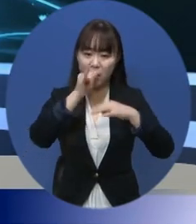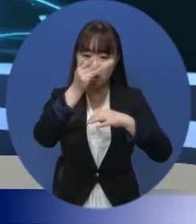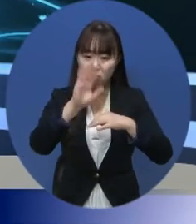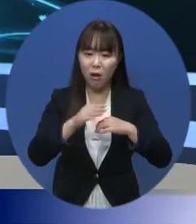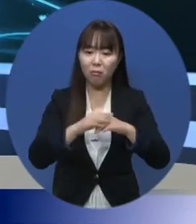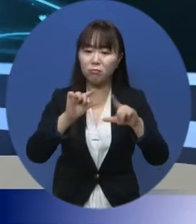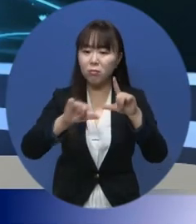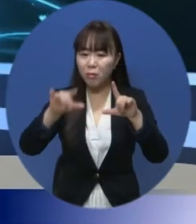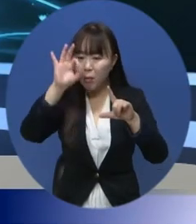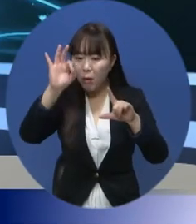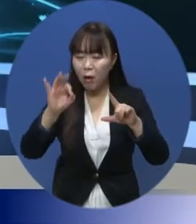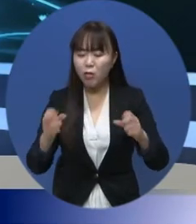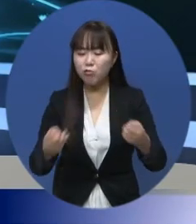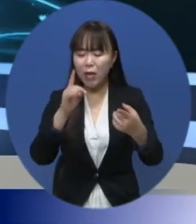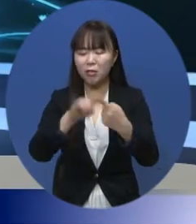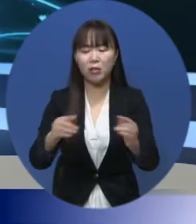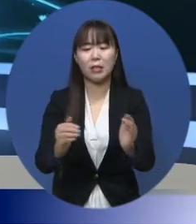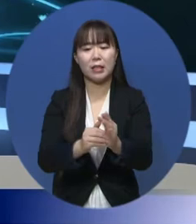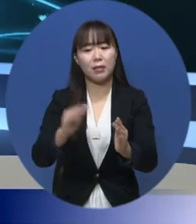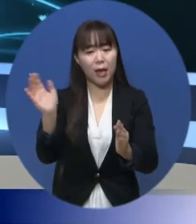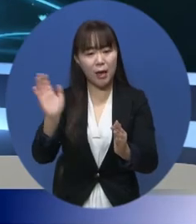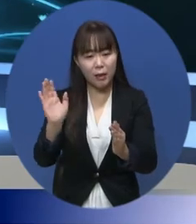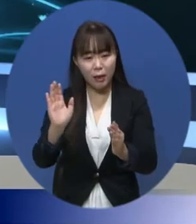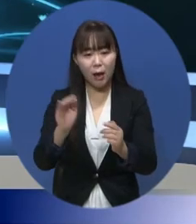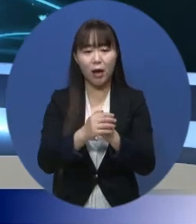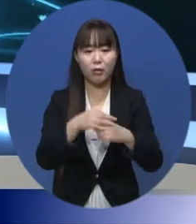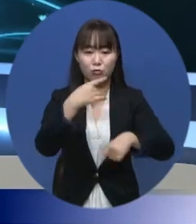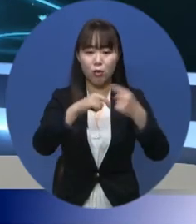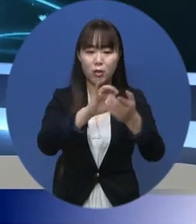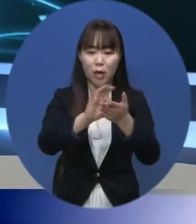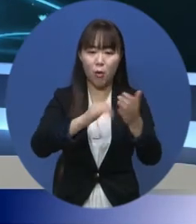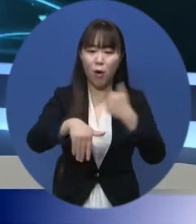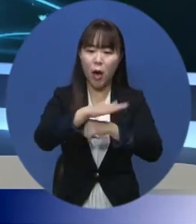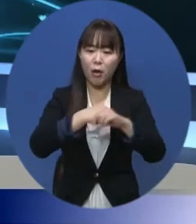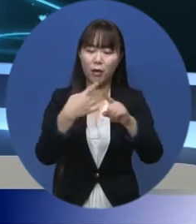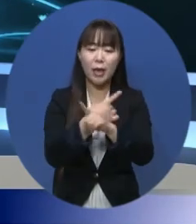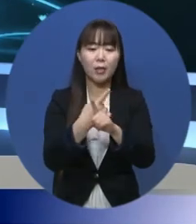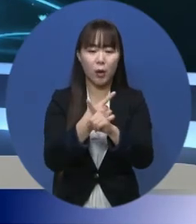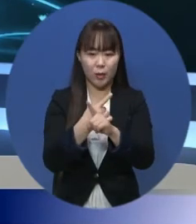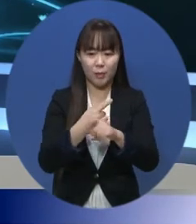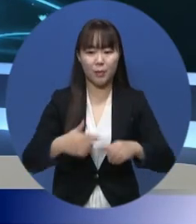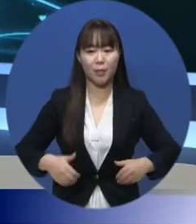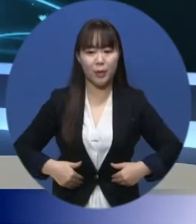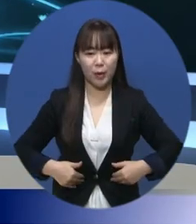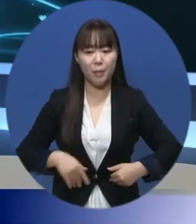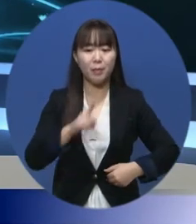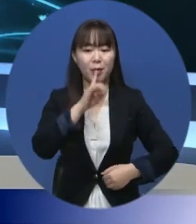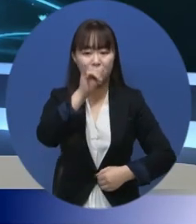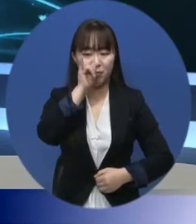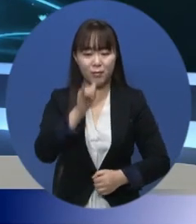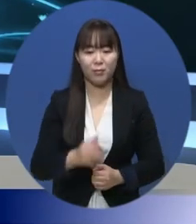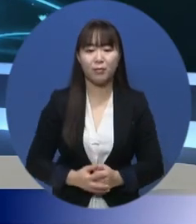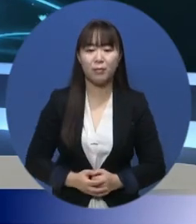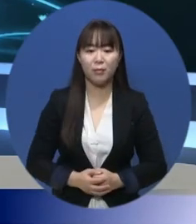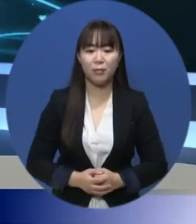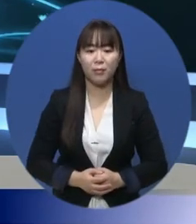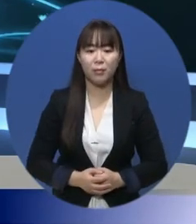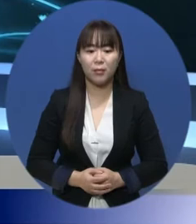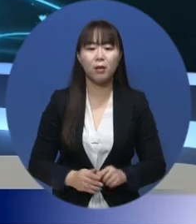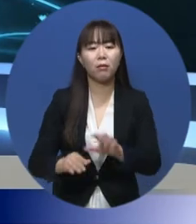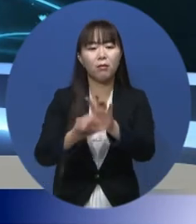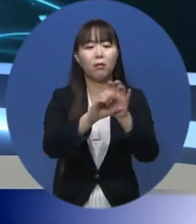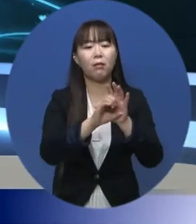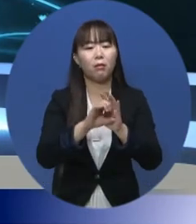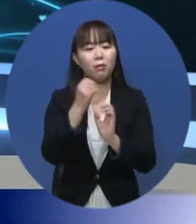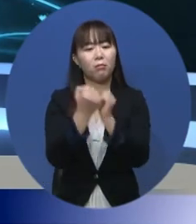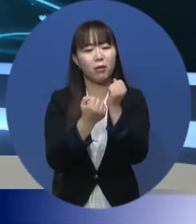일각에서는 축하로 그칠 것이 아니라 쏘 사용 환경을 개선해야 한다는 요구도 있습니다 코론 알고